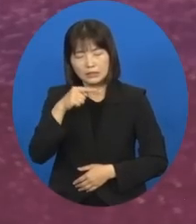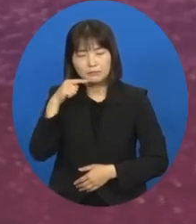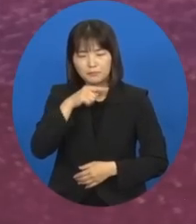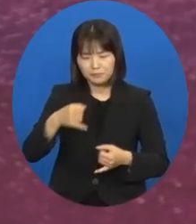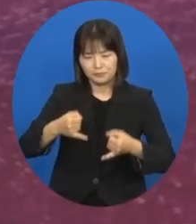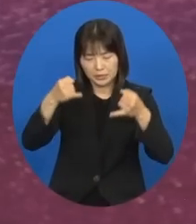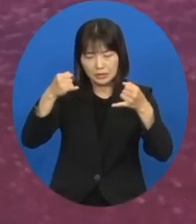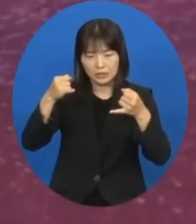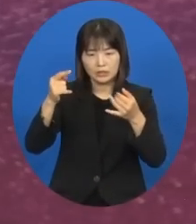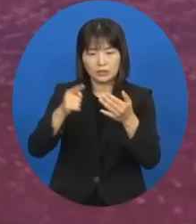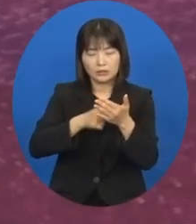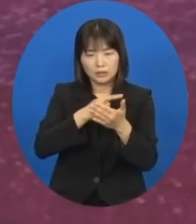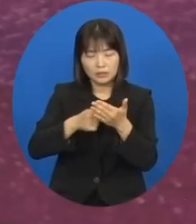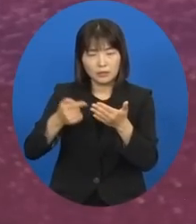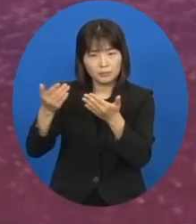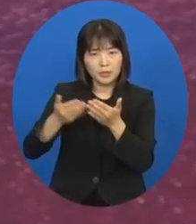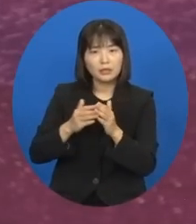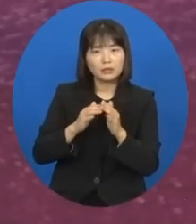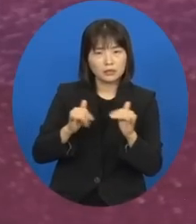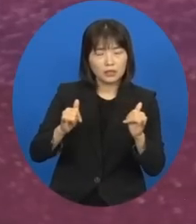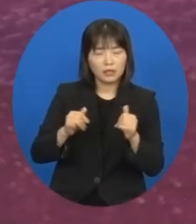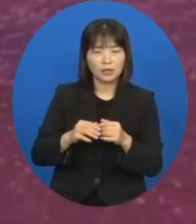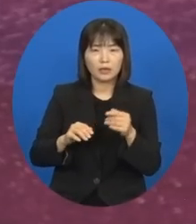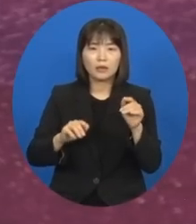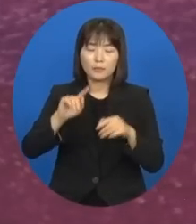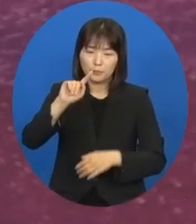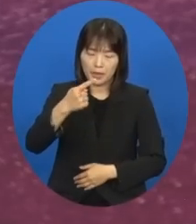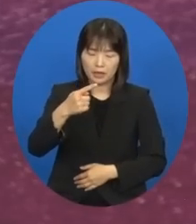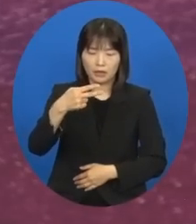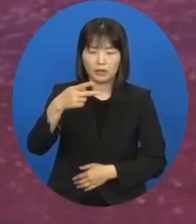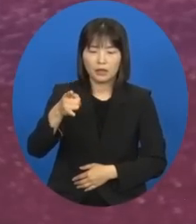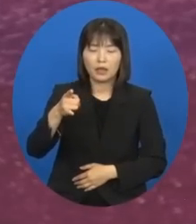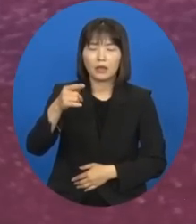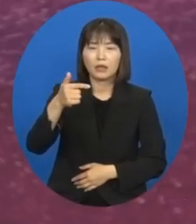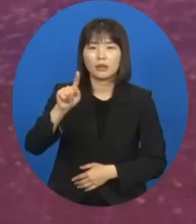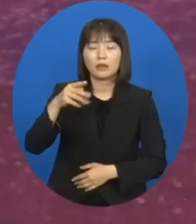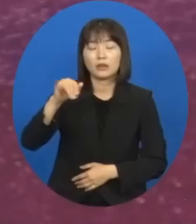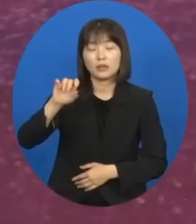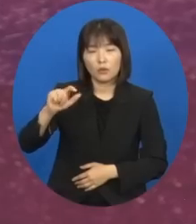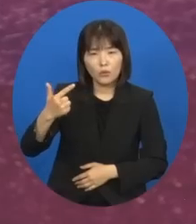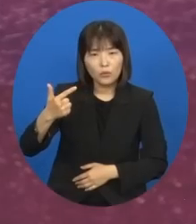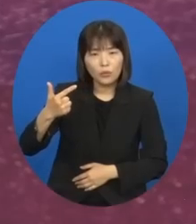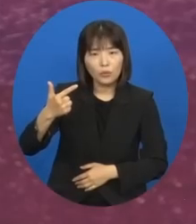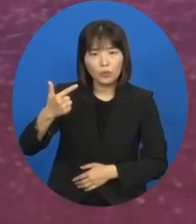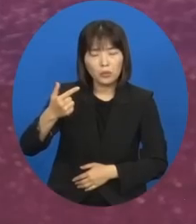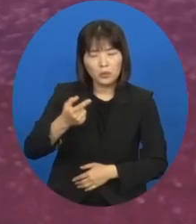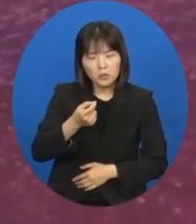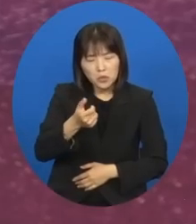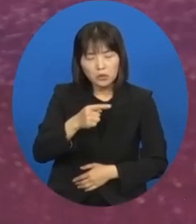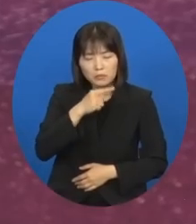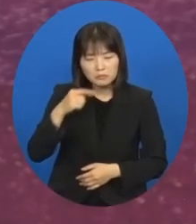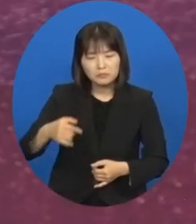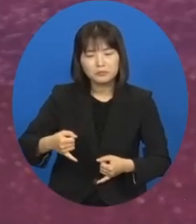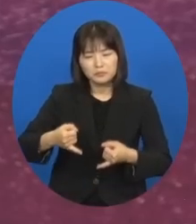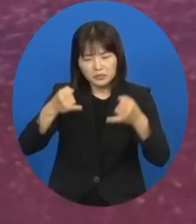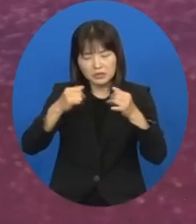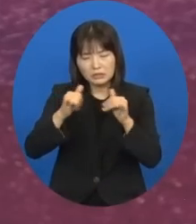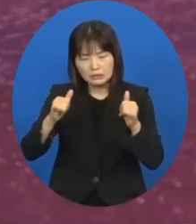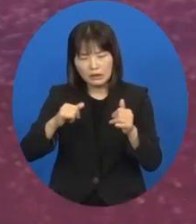받은 자가 백데나리온 자신에게 빚진 자를 그토록 괴롭혀